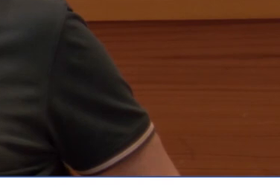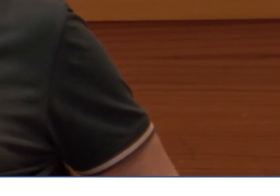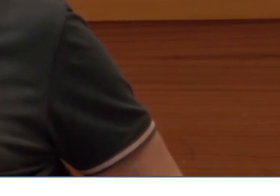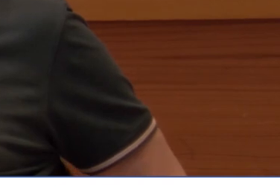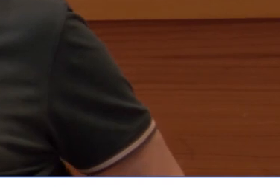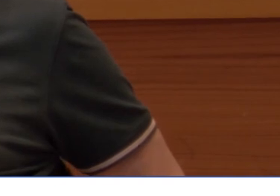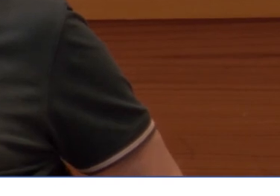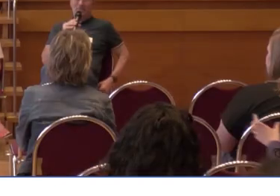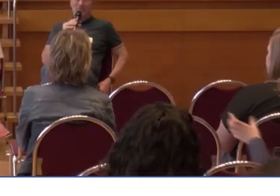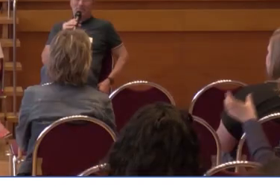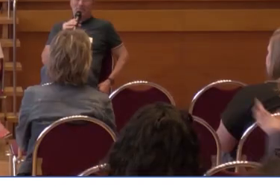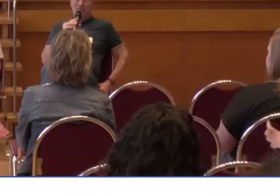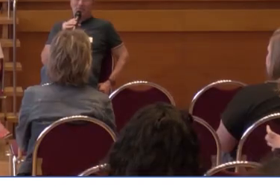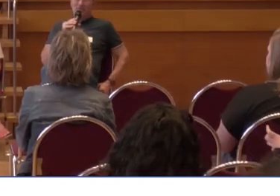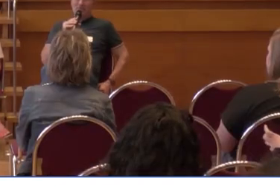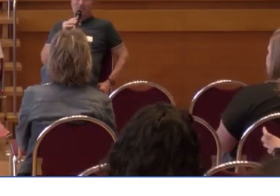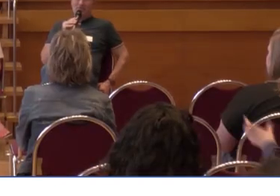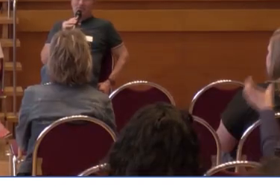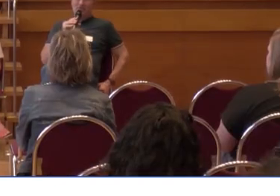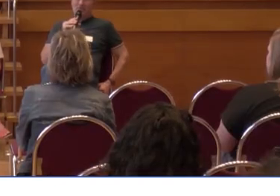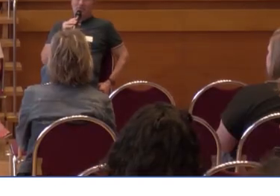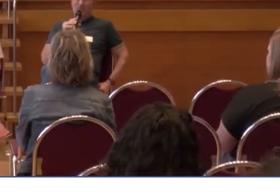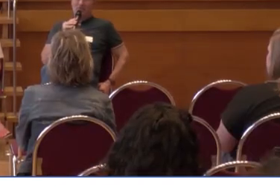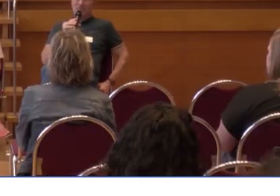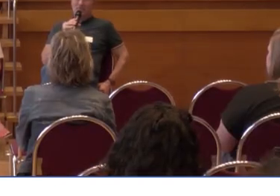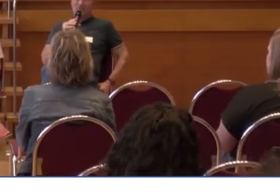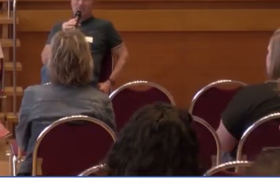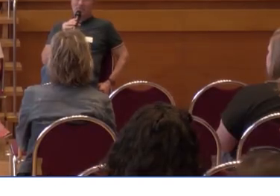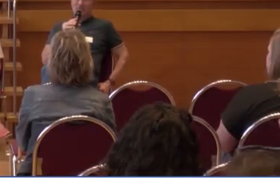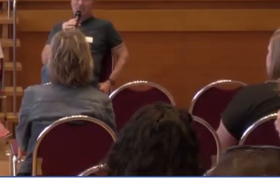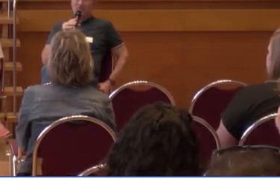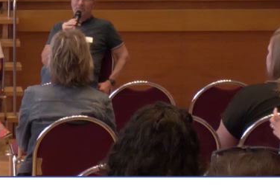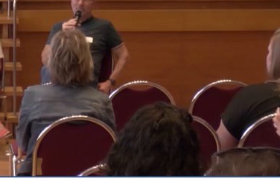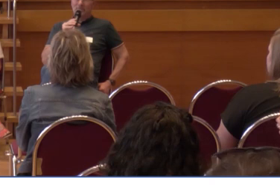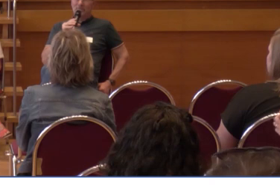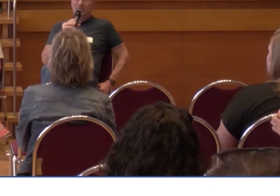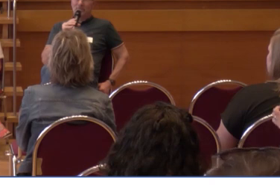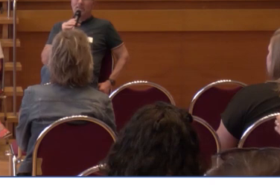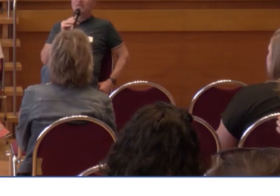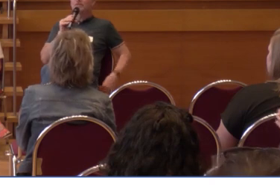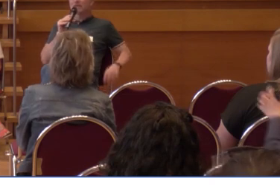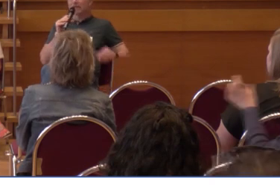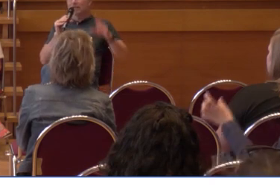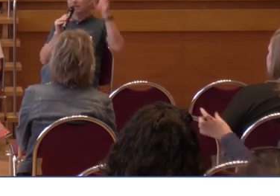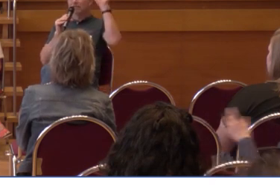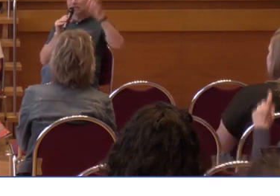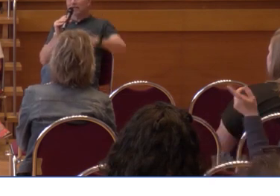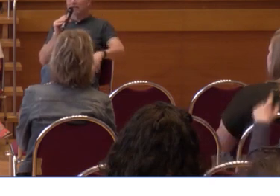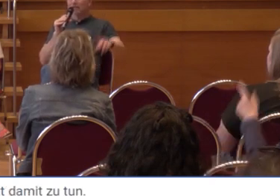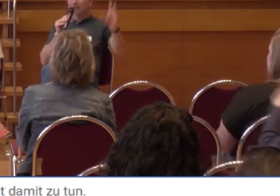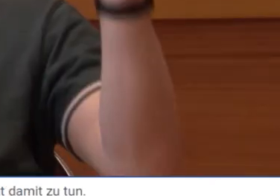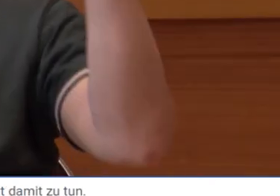dem körperlichen auf psychische dann waren wir bei begleiteter Elternschaft und dann hat man das Alter genommen als Begründung dass die Eingliederungshilfe nicht greifen